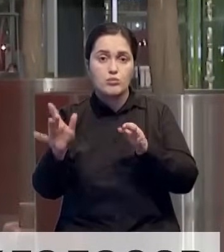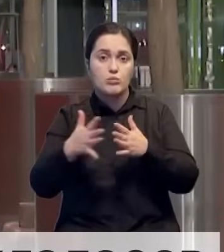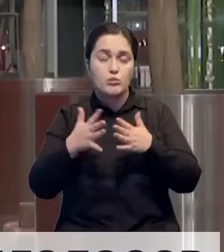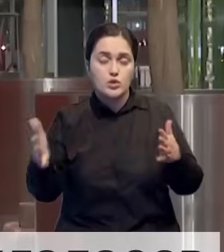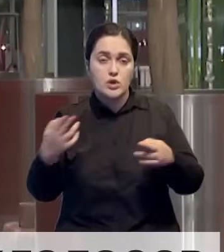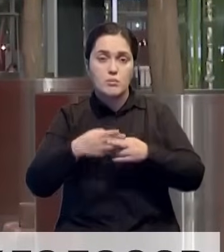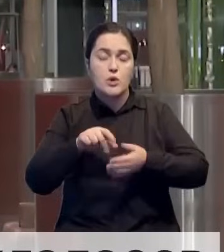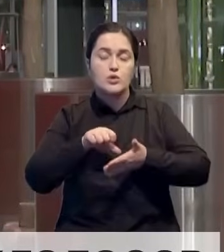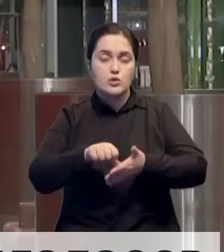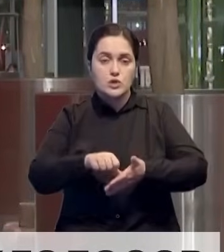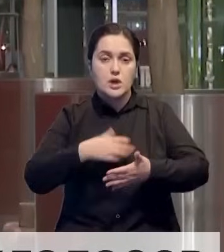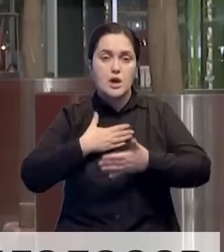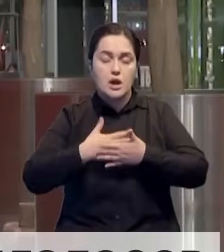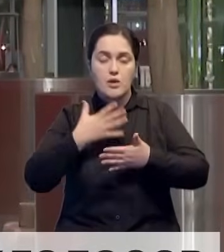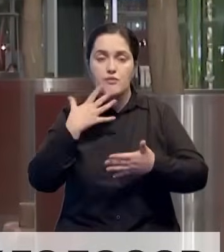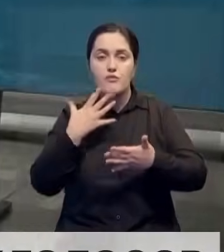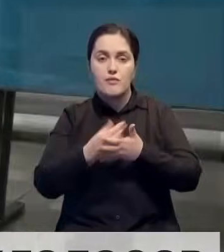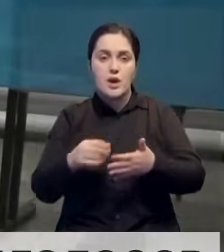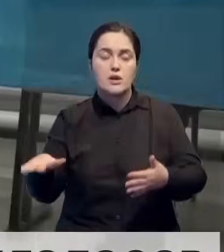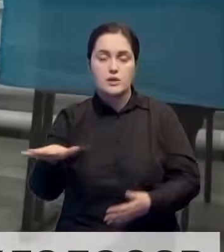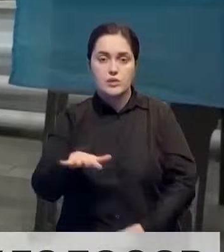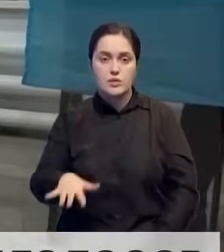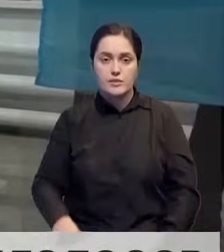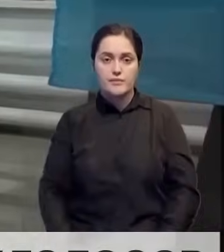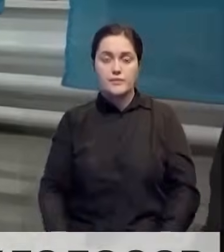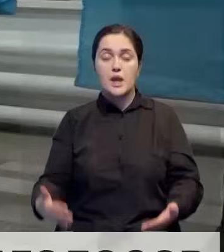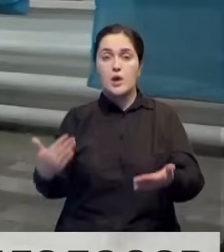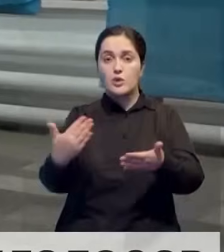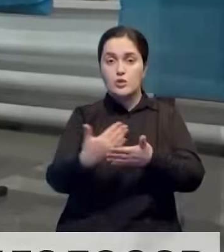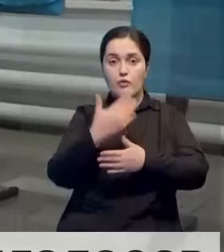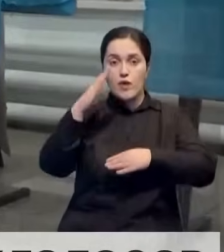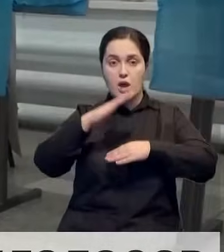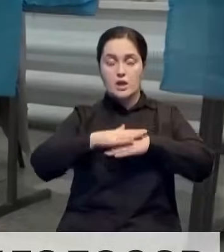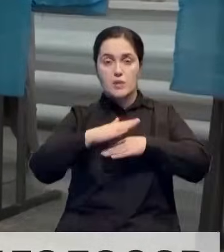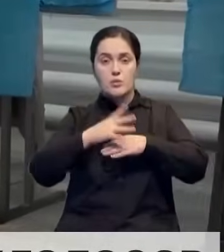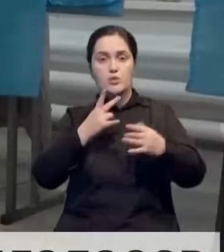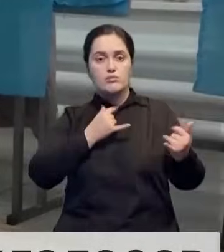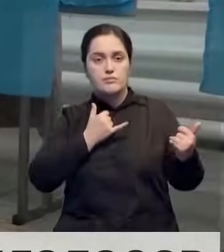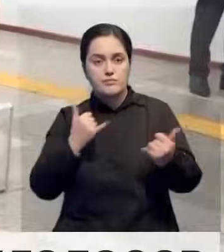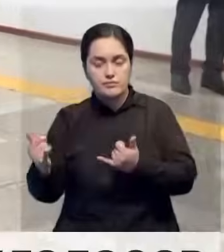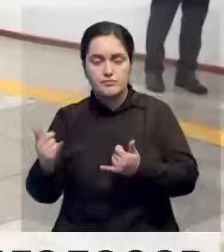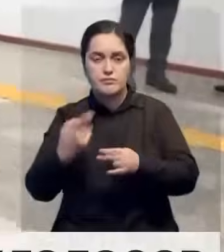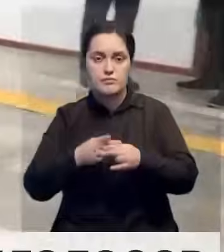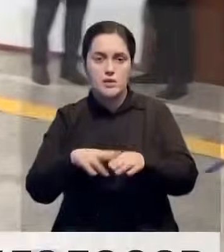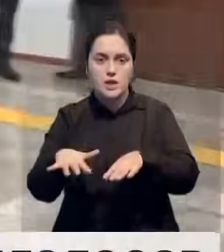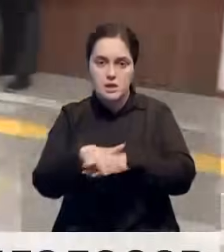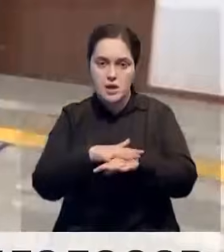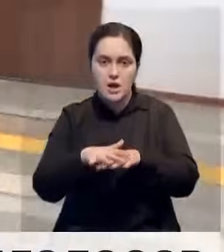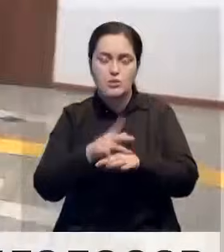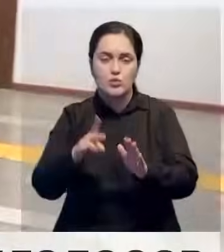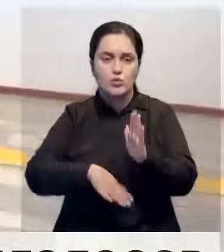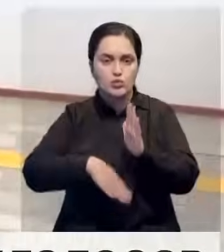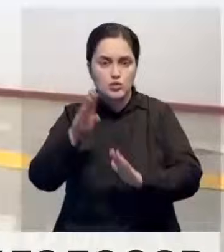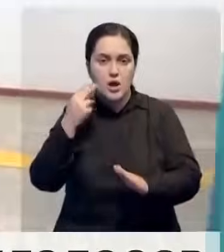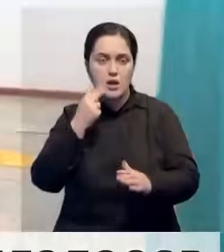жизнь, участие в жизни своего региона. Новые акимы должны работать в интересах местных жителей, способствовать улучшению